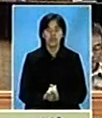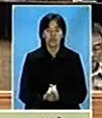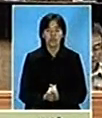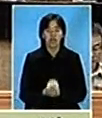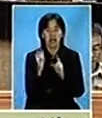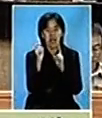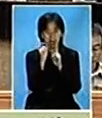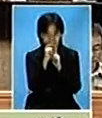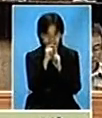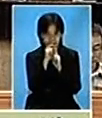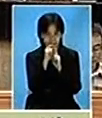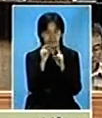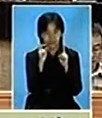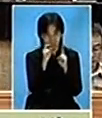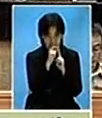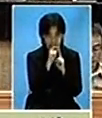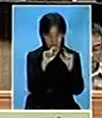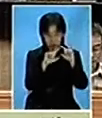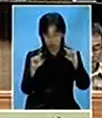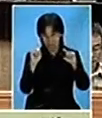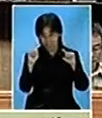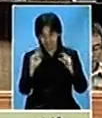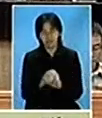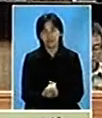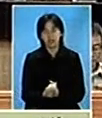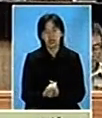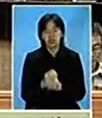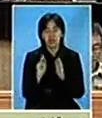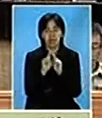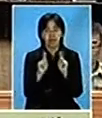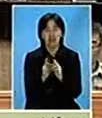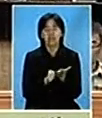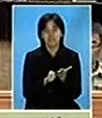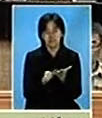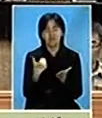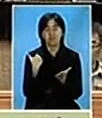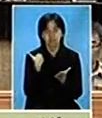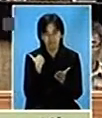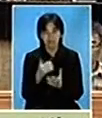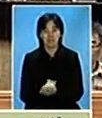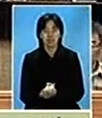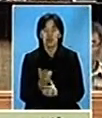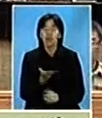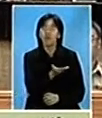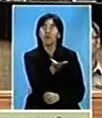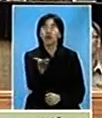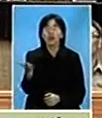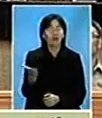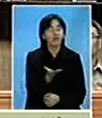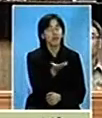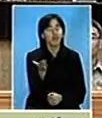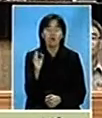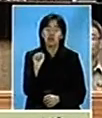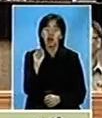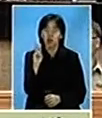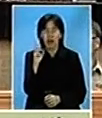ญัติศัพท์ไว้ในวรรคแรกนะครับกรรมธิการได้มีการแก้ไขนะครับท่านสมาชิกส่วนห